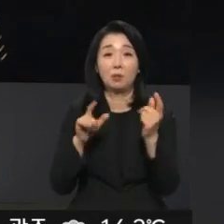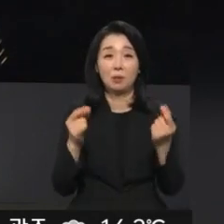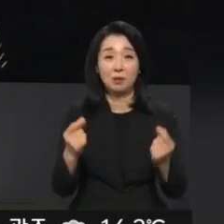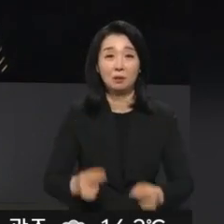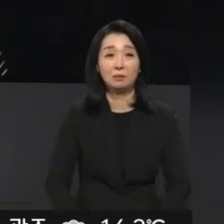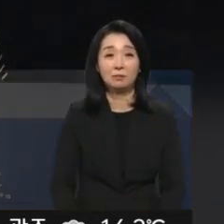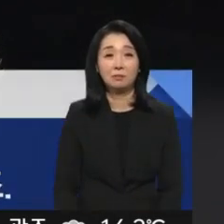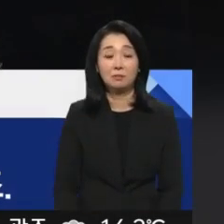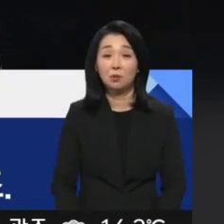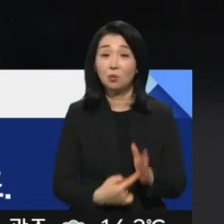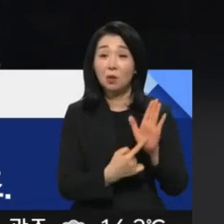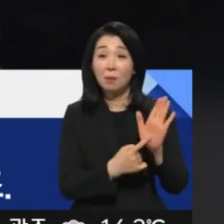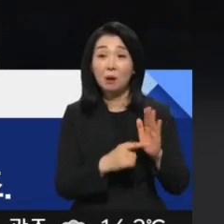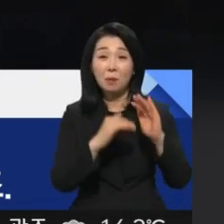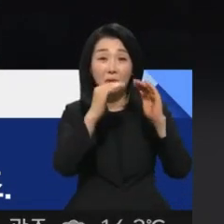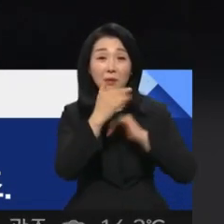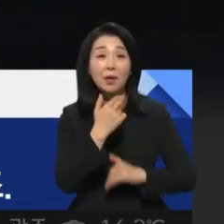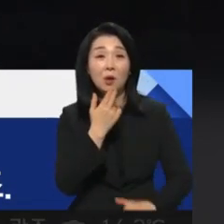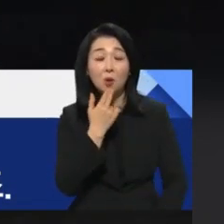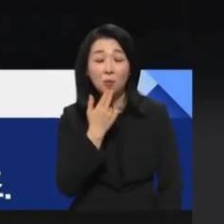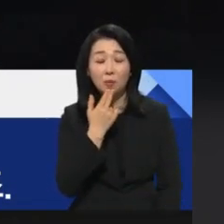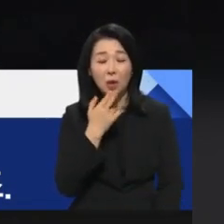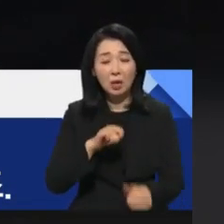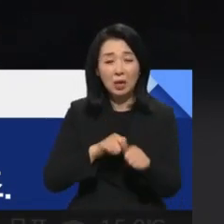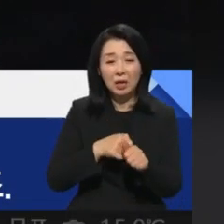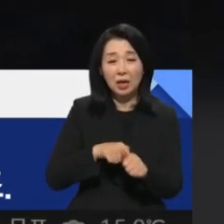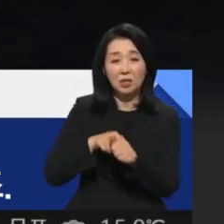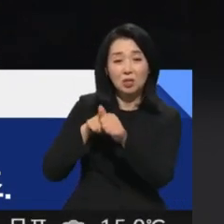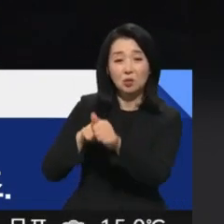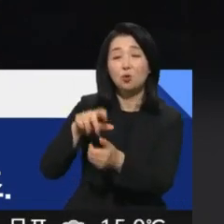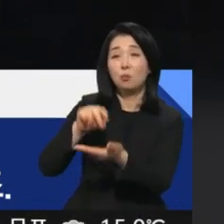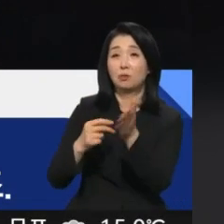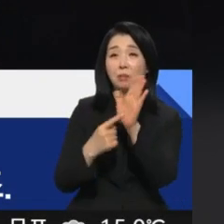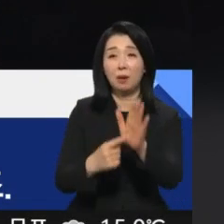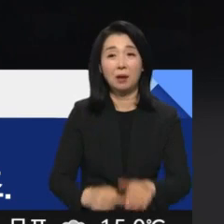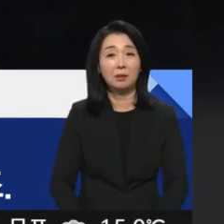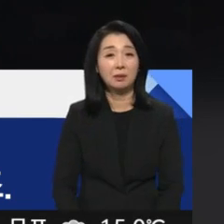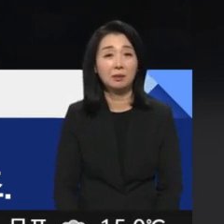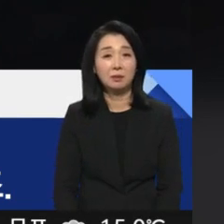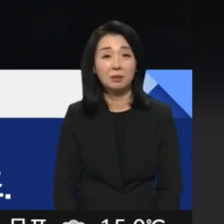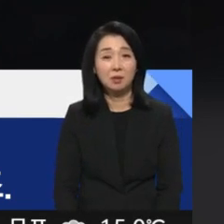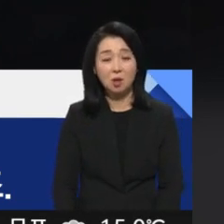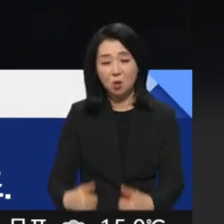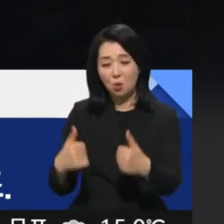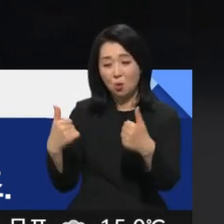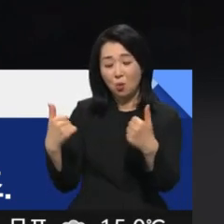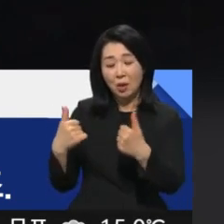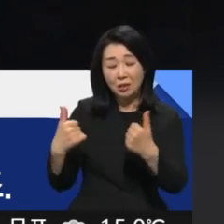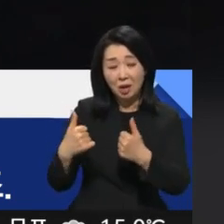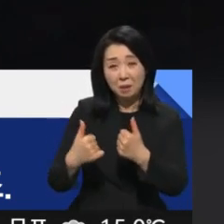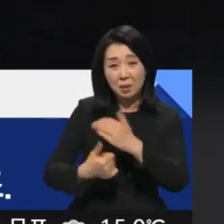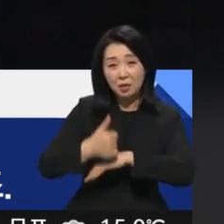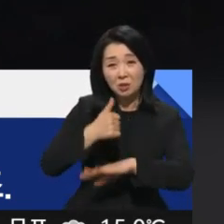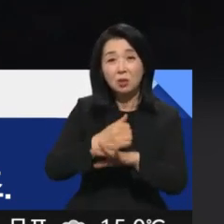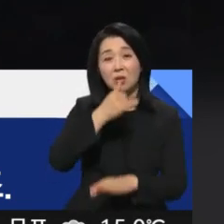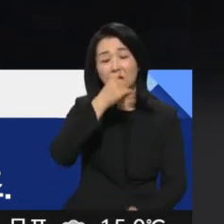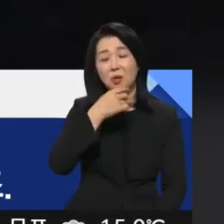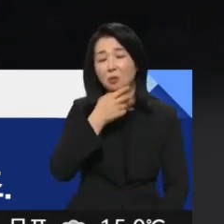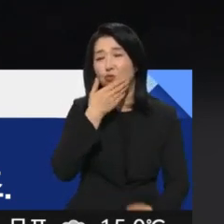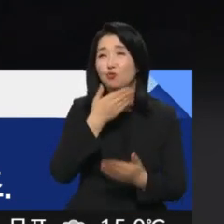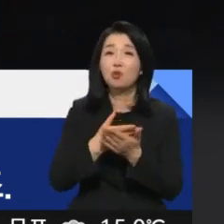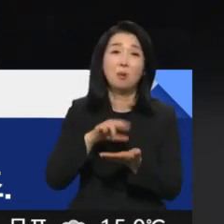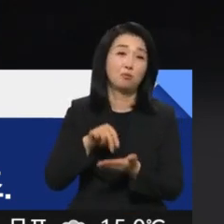우리 발표회는 언급되지 않았던 강제징용 문제가 등장했습니다 앞서 회담 성사여부를 결정지을 주요